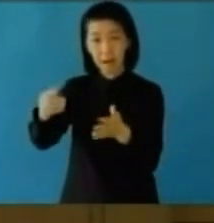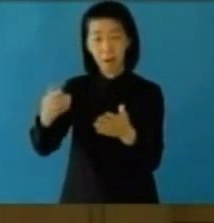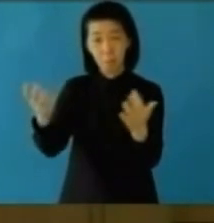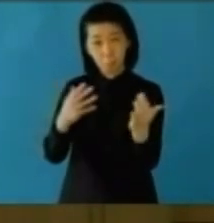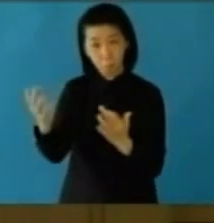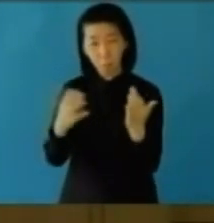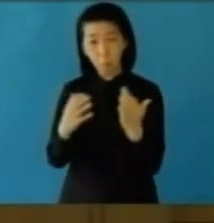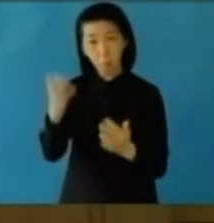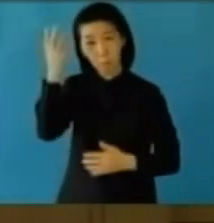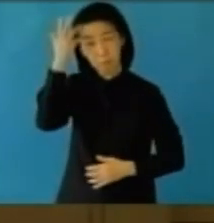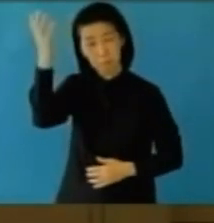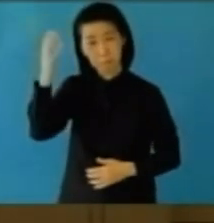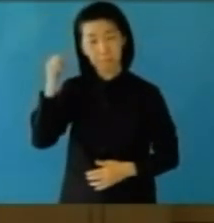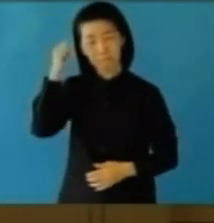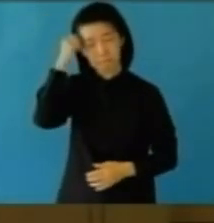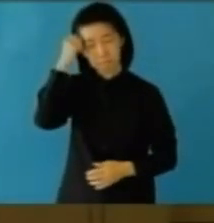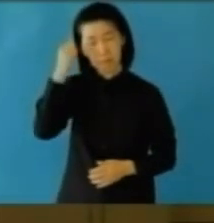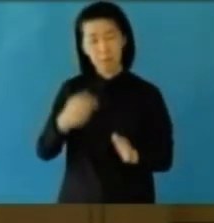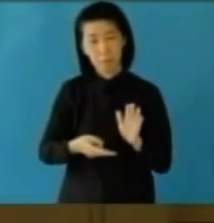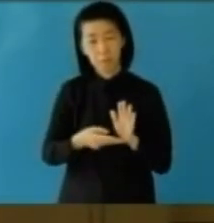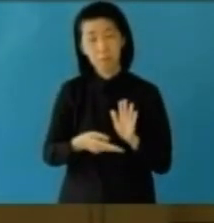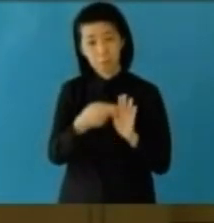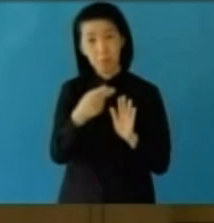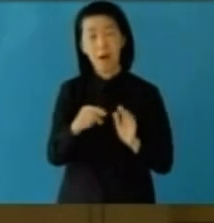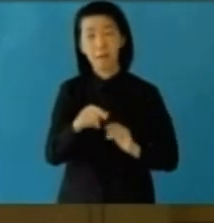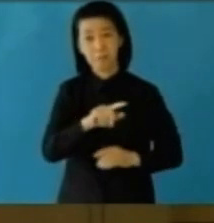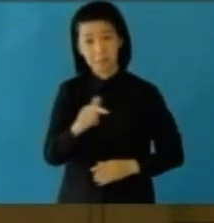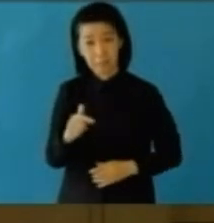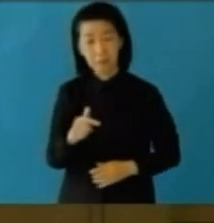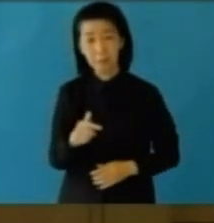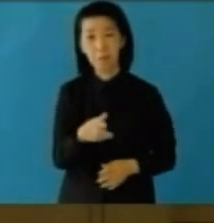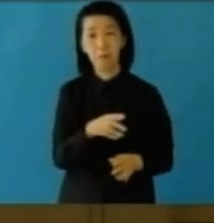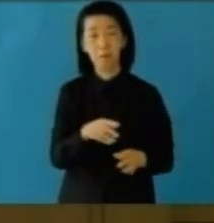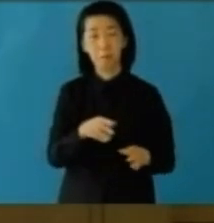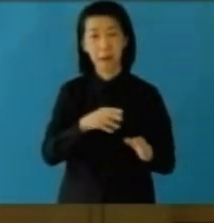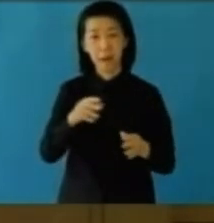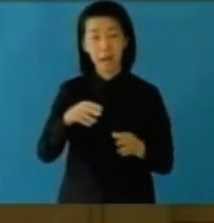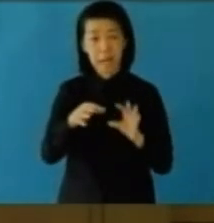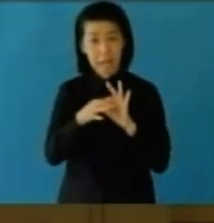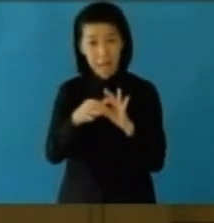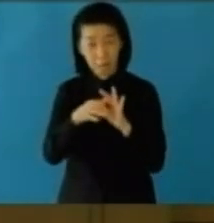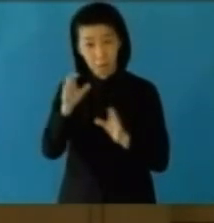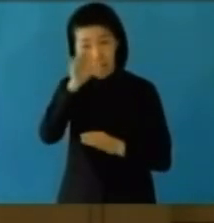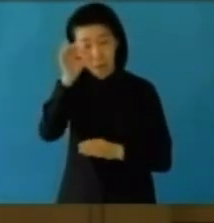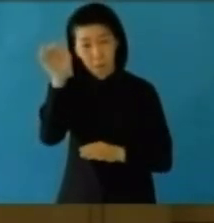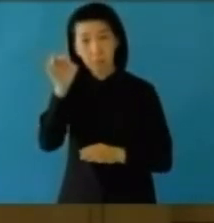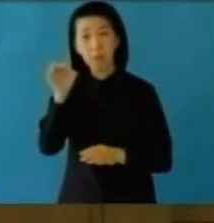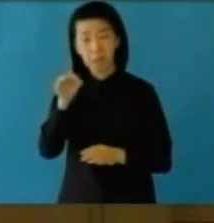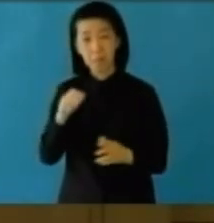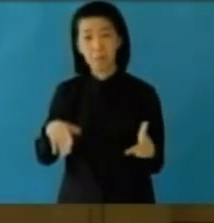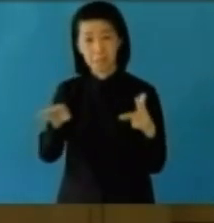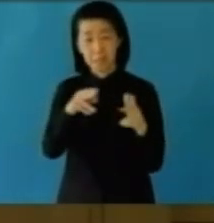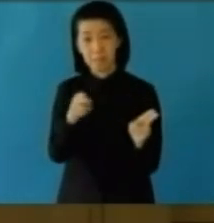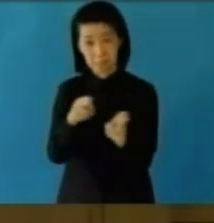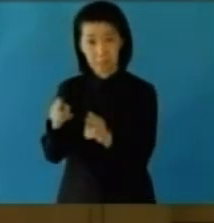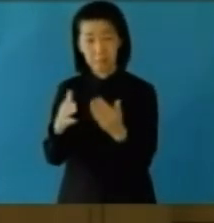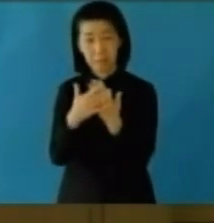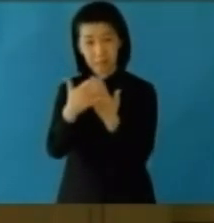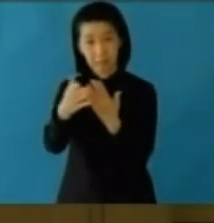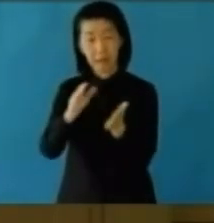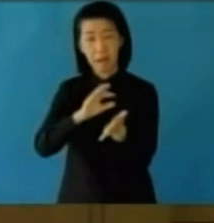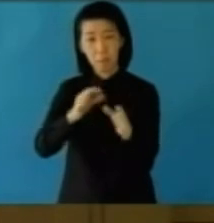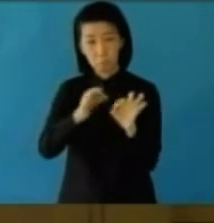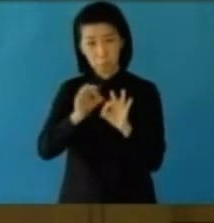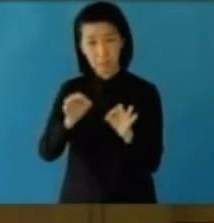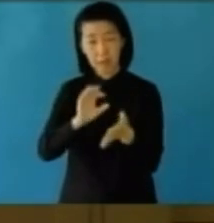もあり、宿泊、飲食による観光関連消費のほか、施設整備、大会運営等関連支出、またこ